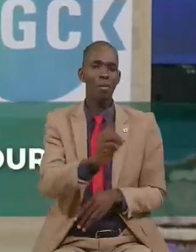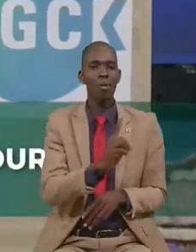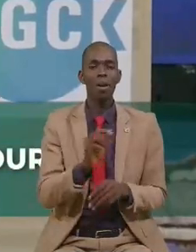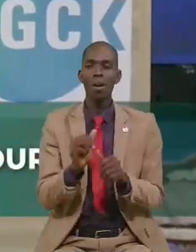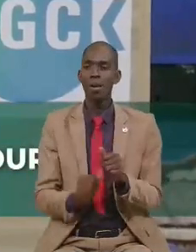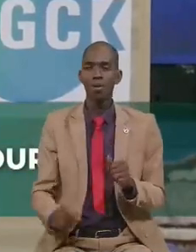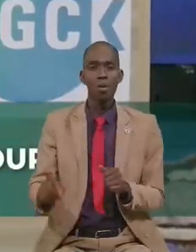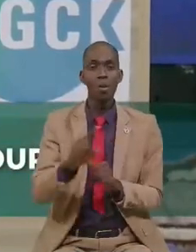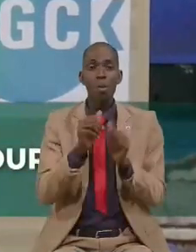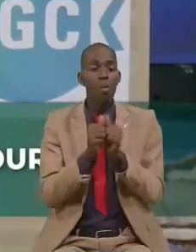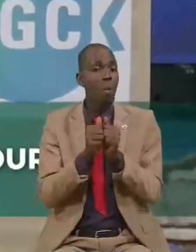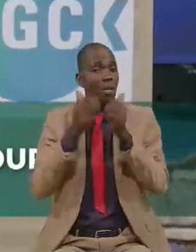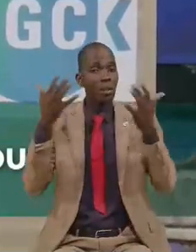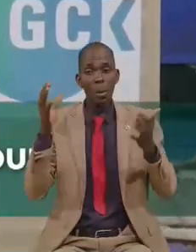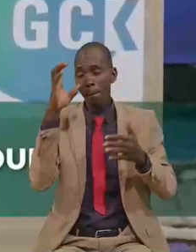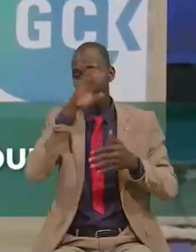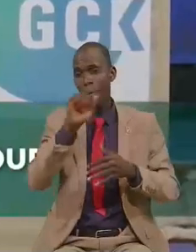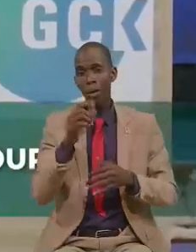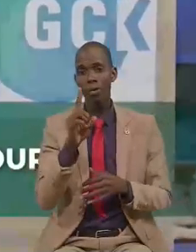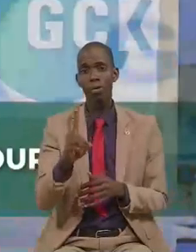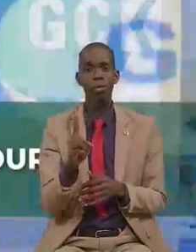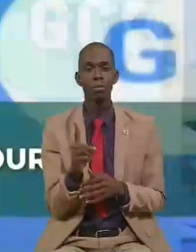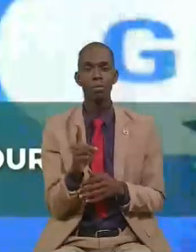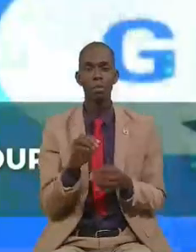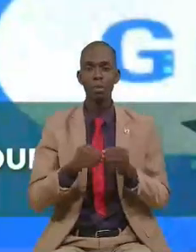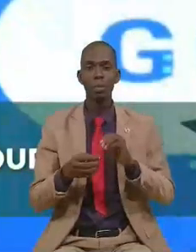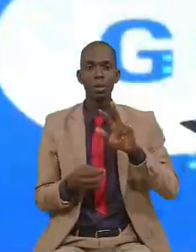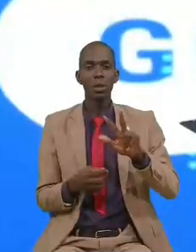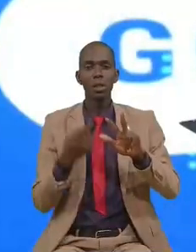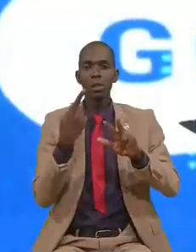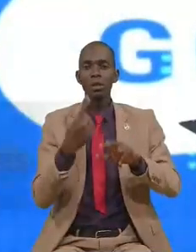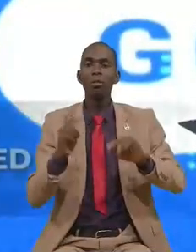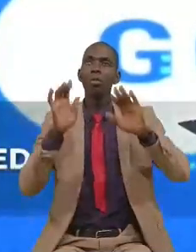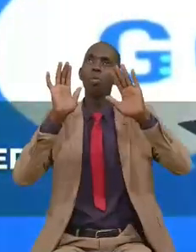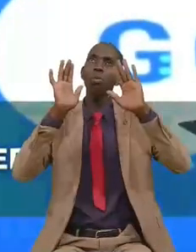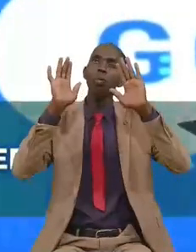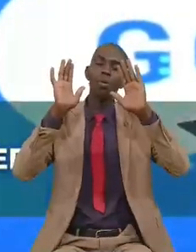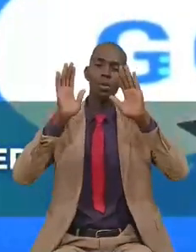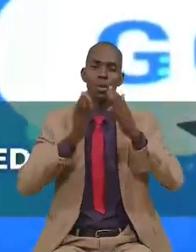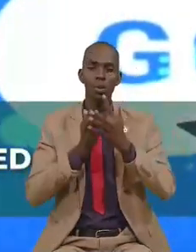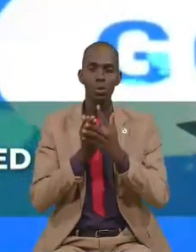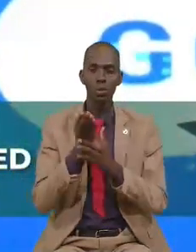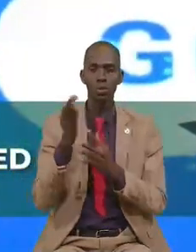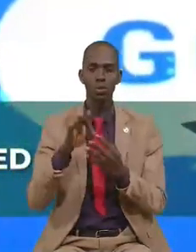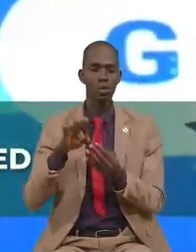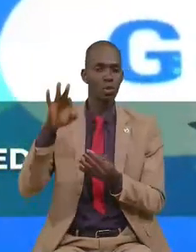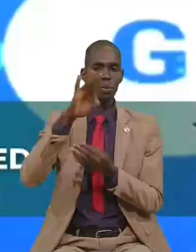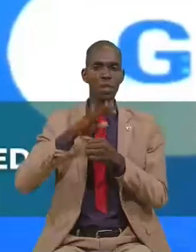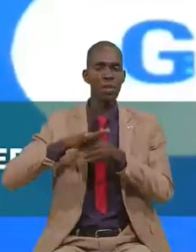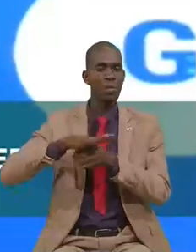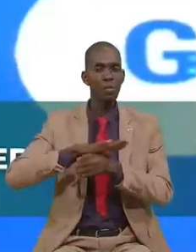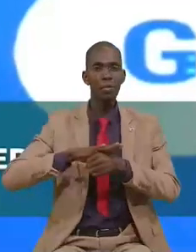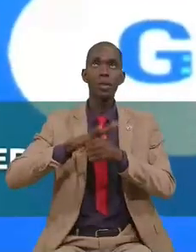monde. Et troisièmement, les merveilles par les serviteurs saturés de